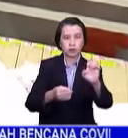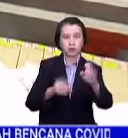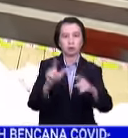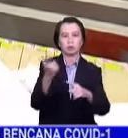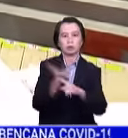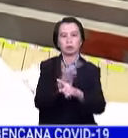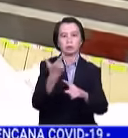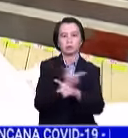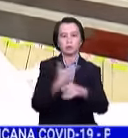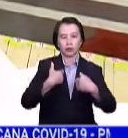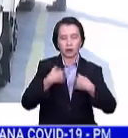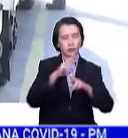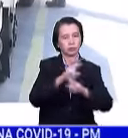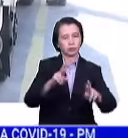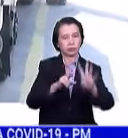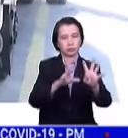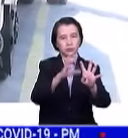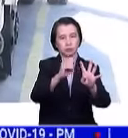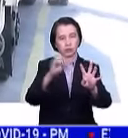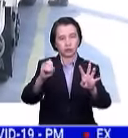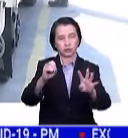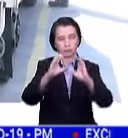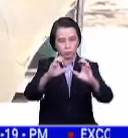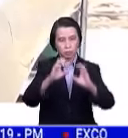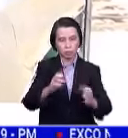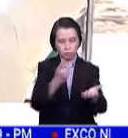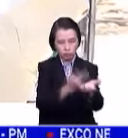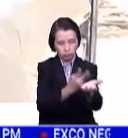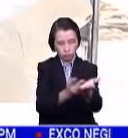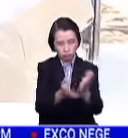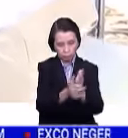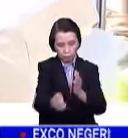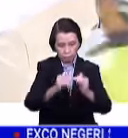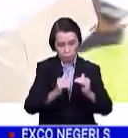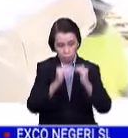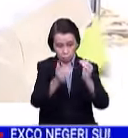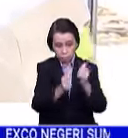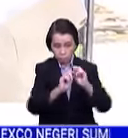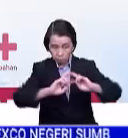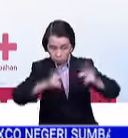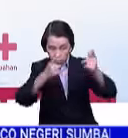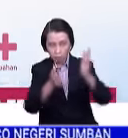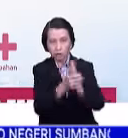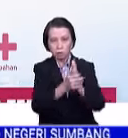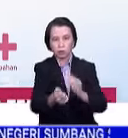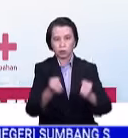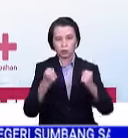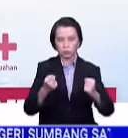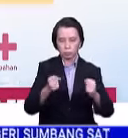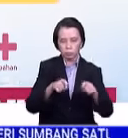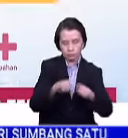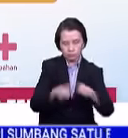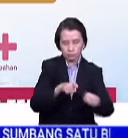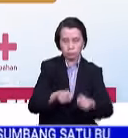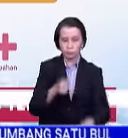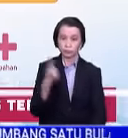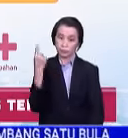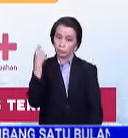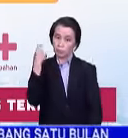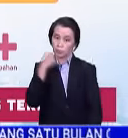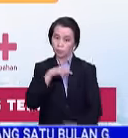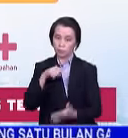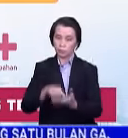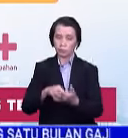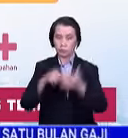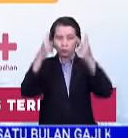yang menyediakan lebih 400 modul dan kursus kemahiran bagi meningkatkan kemahiran dan kekal berdaya saing. Baru-baru ini, Perdana Menteri